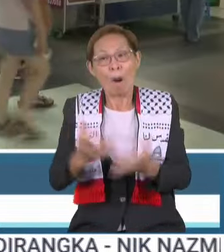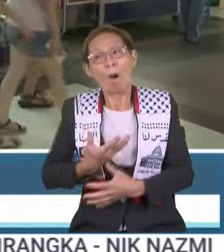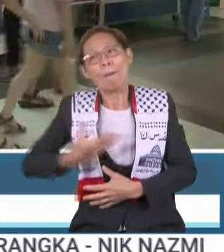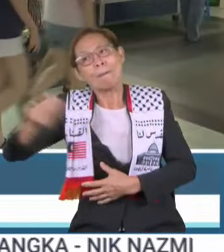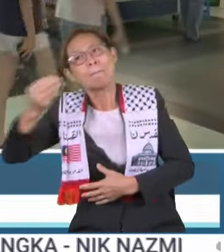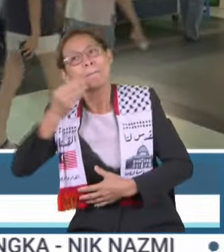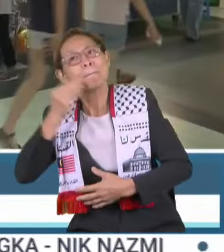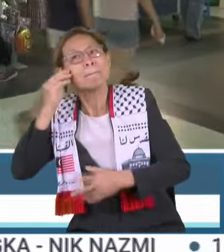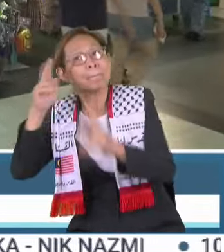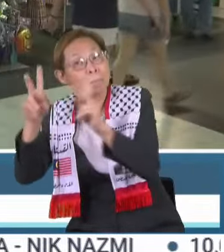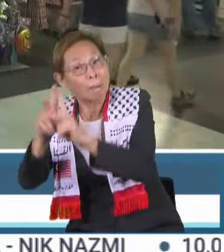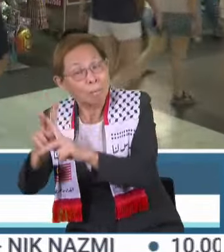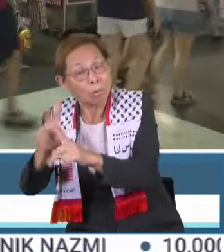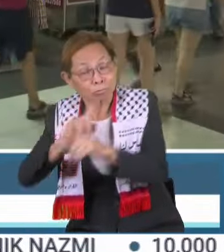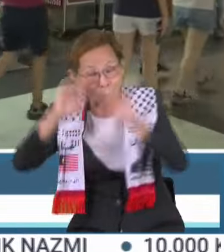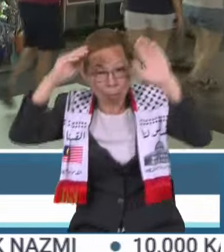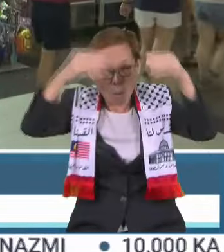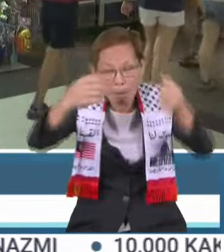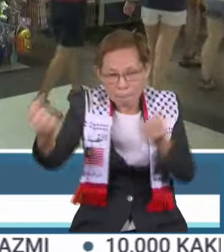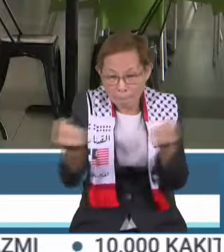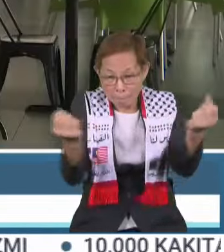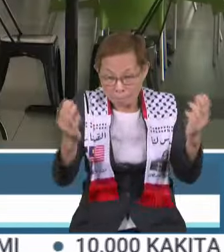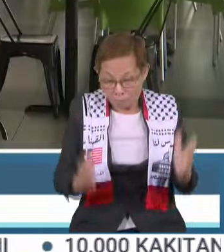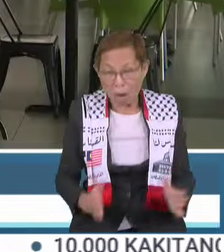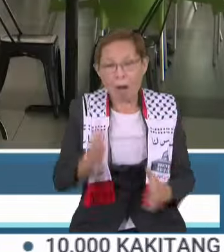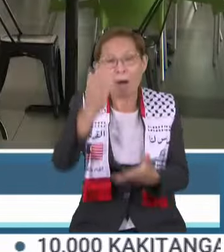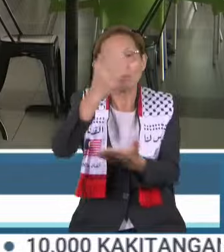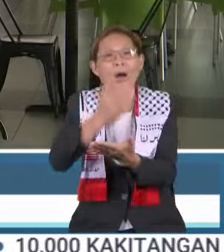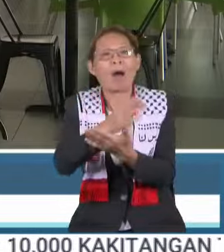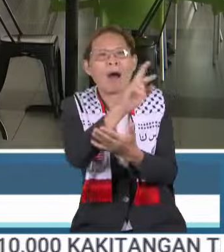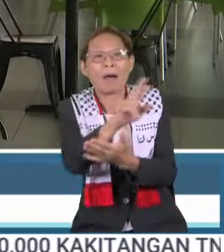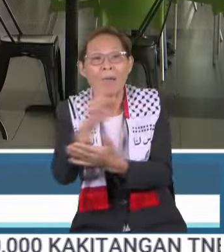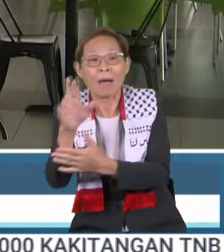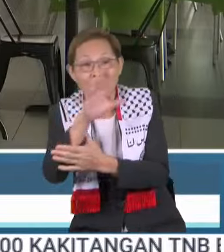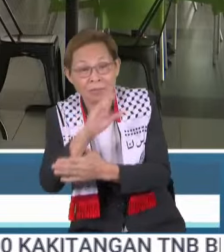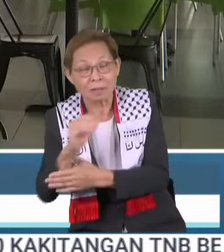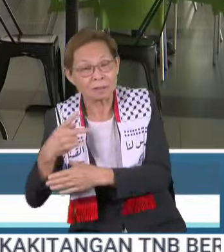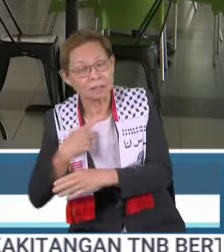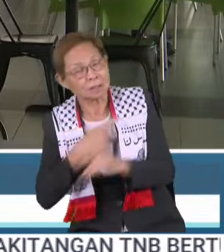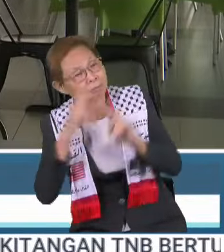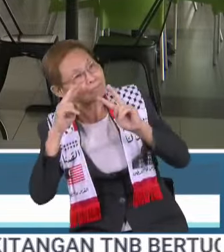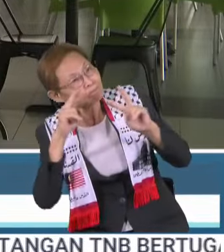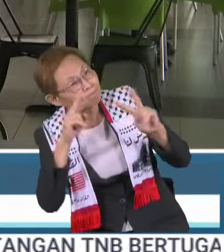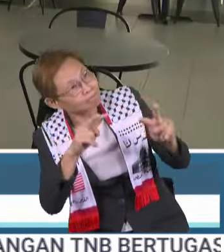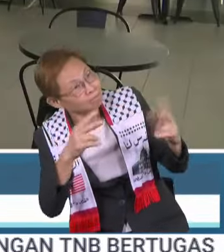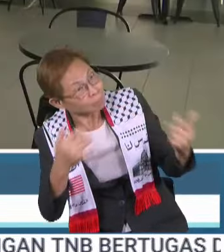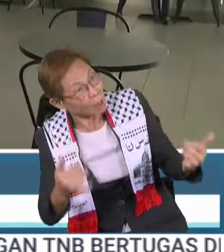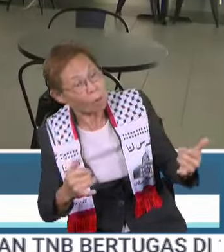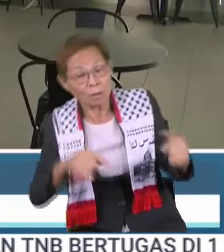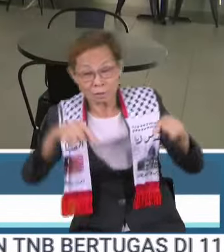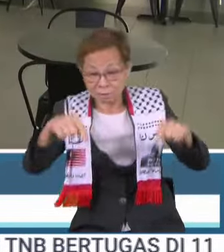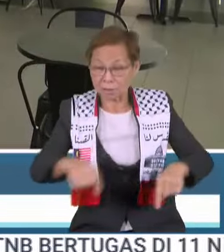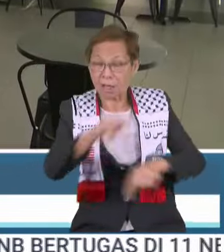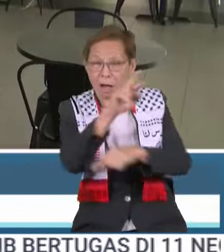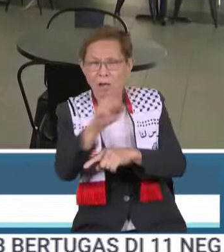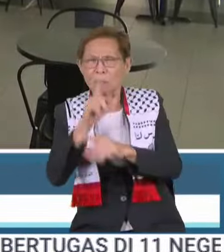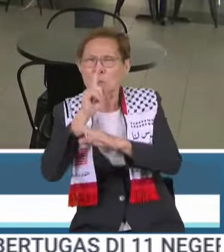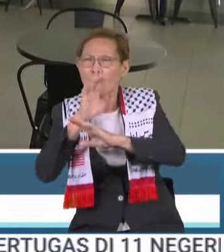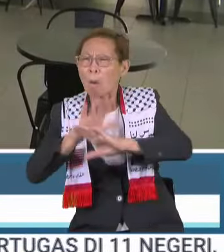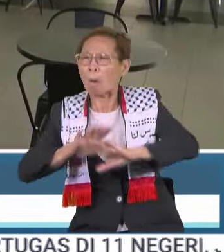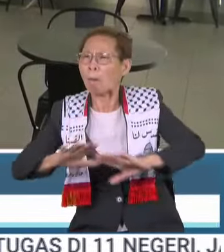halaman. Maka tumpuan pengguna semestinya di hentian-hentian rehat dan apa yang dapat kita perhatikan, keadaan di sini agak